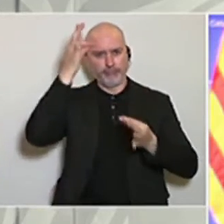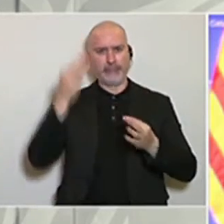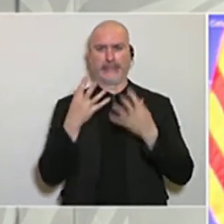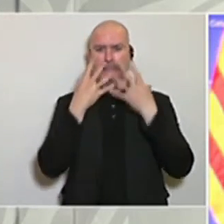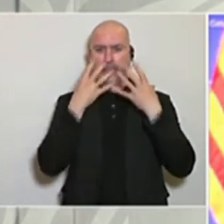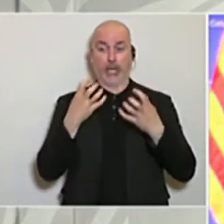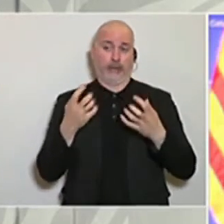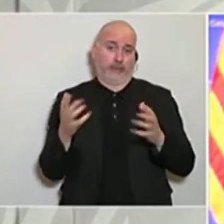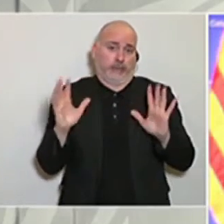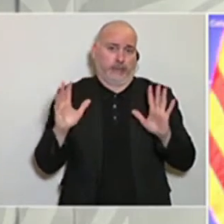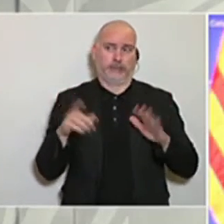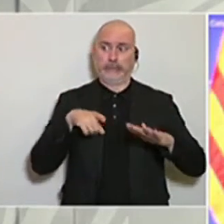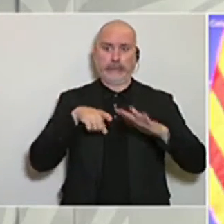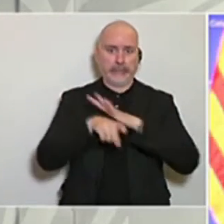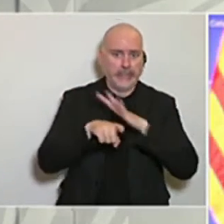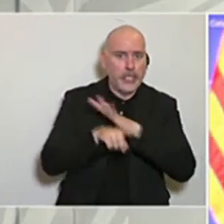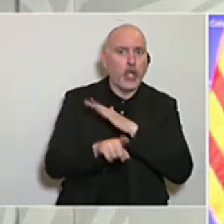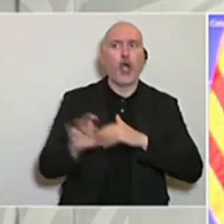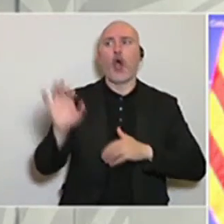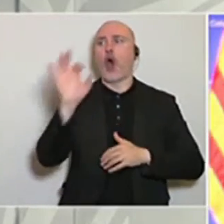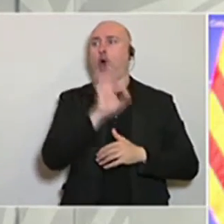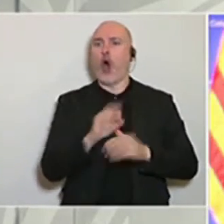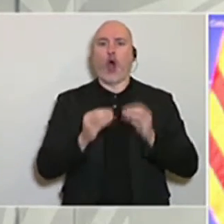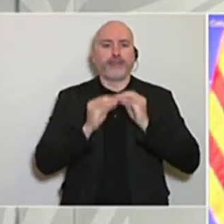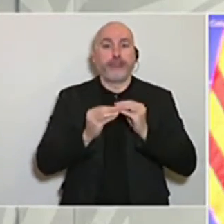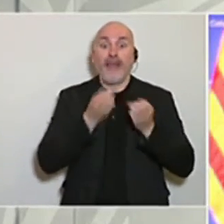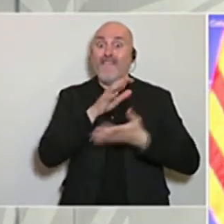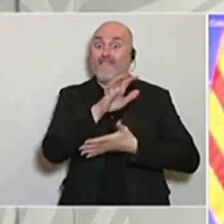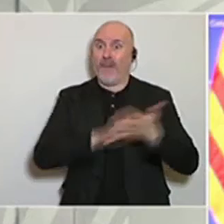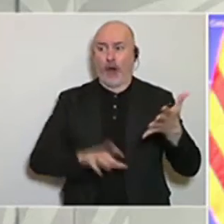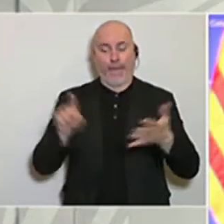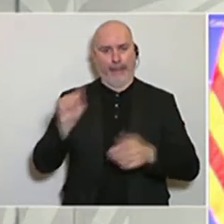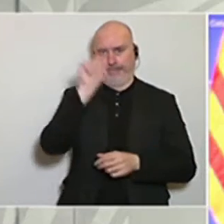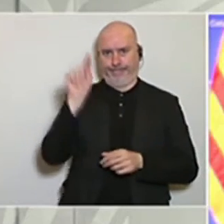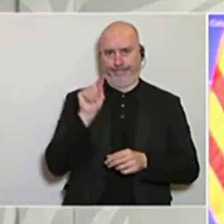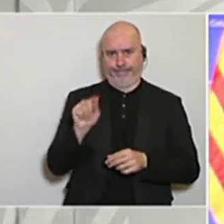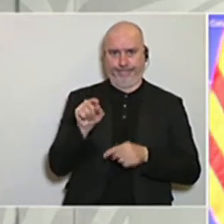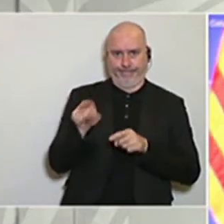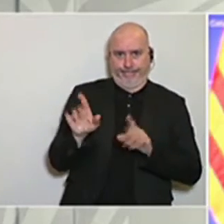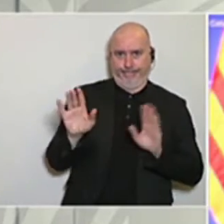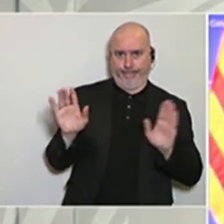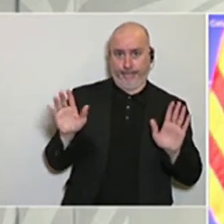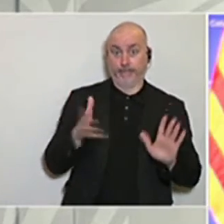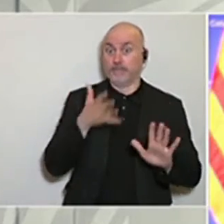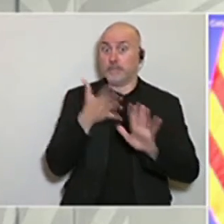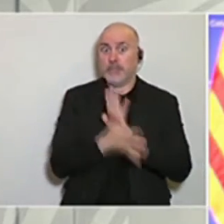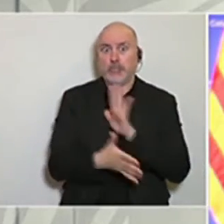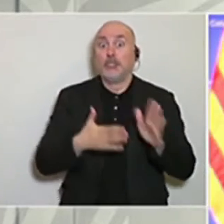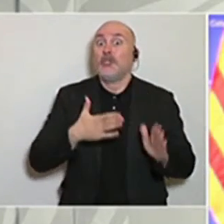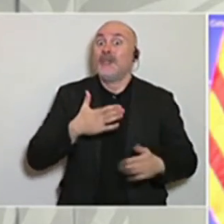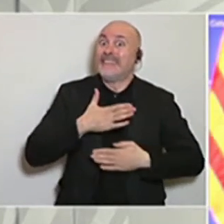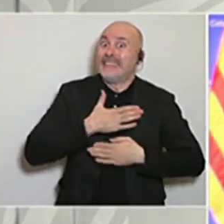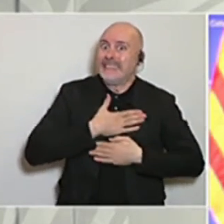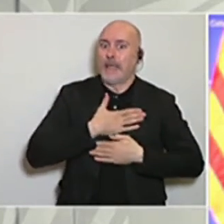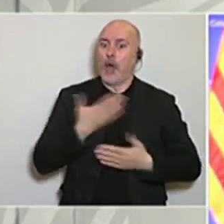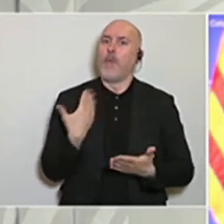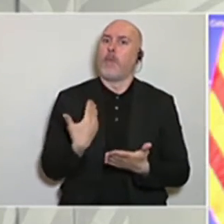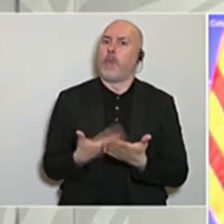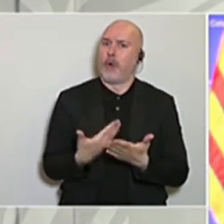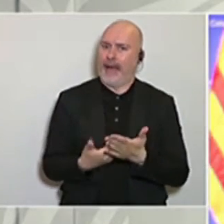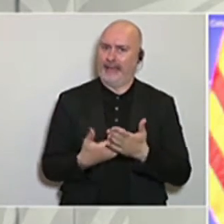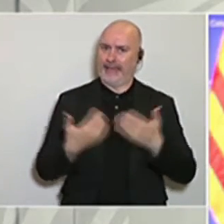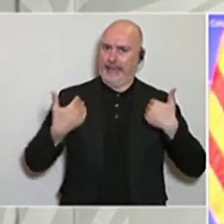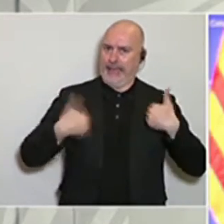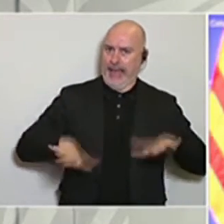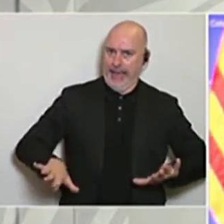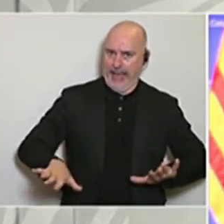de gestionar i de produir informes, no? I per tant, doncs, en aquest sentit, jo em remeto als fets que s'han pogut provar arrel de